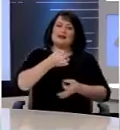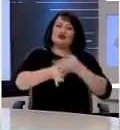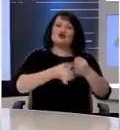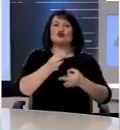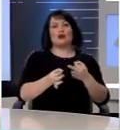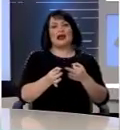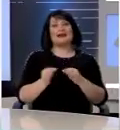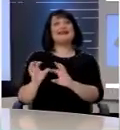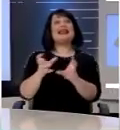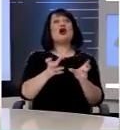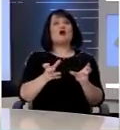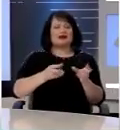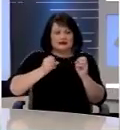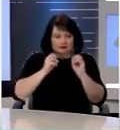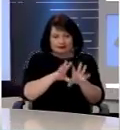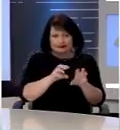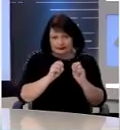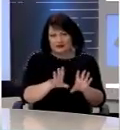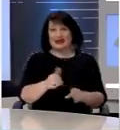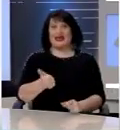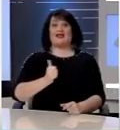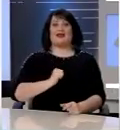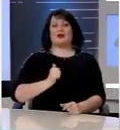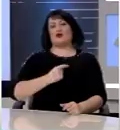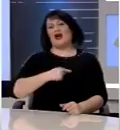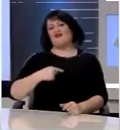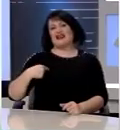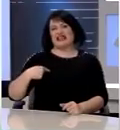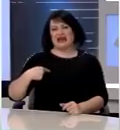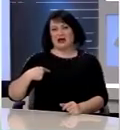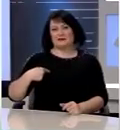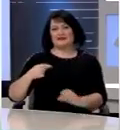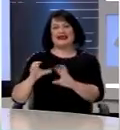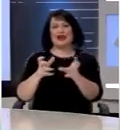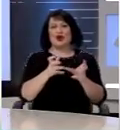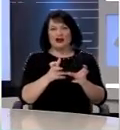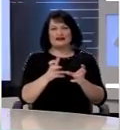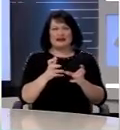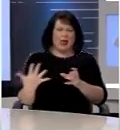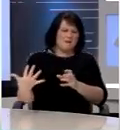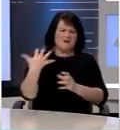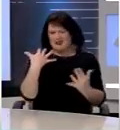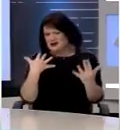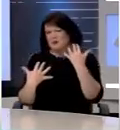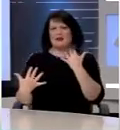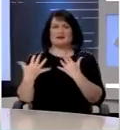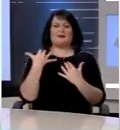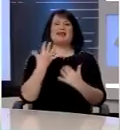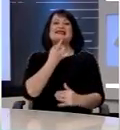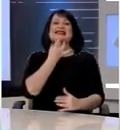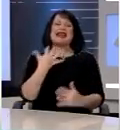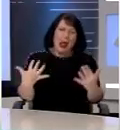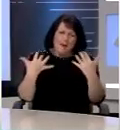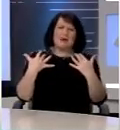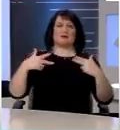μέσα μαζικής ενημέρωσης, οι ιδιοκτήτες των οποίων έχουν επιδοθεί σε μια λυσαλαία επίθεση απέναντι στην